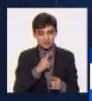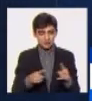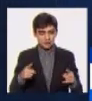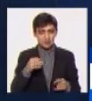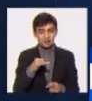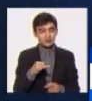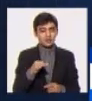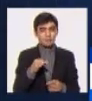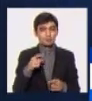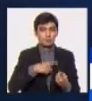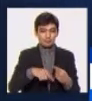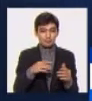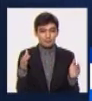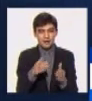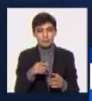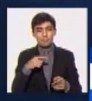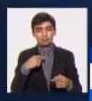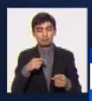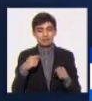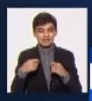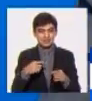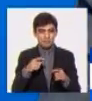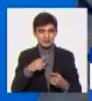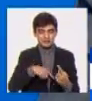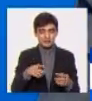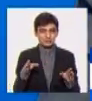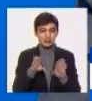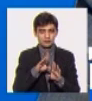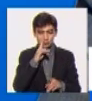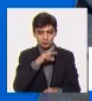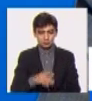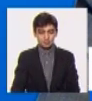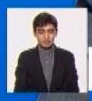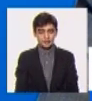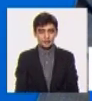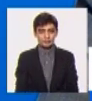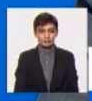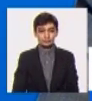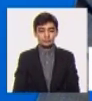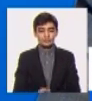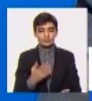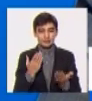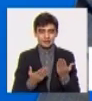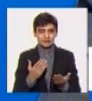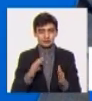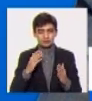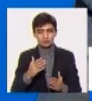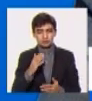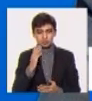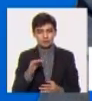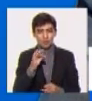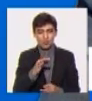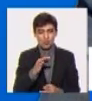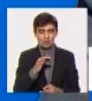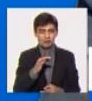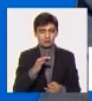Объекты малого и среднего бизнеса закрываться не будут. Если даже будут, мы говорим,